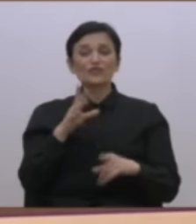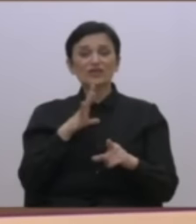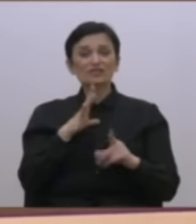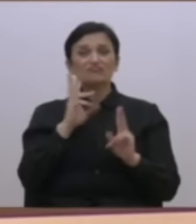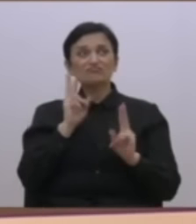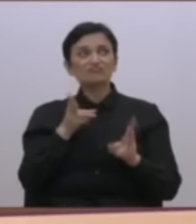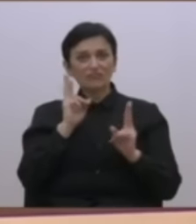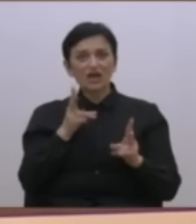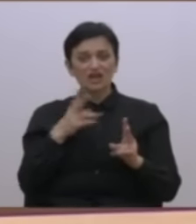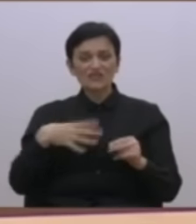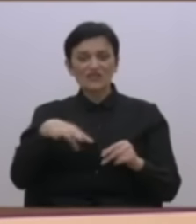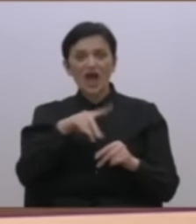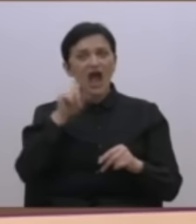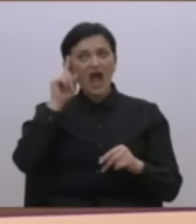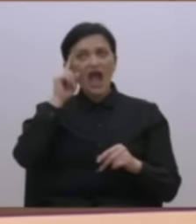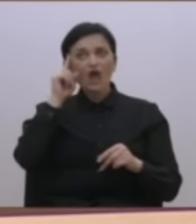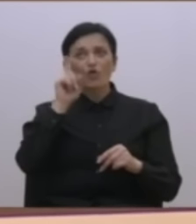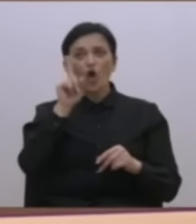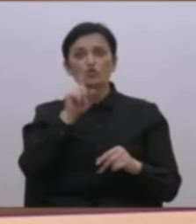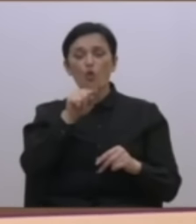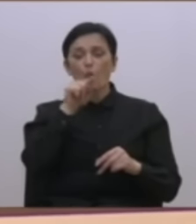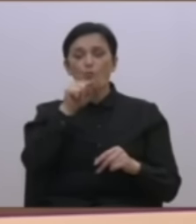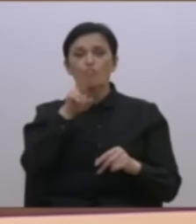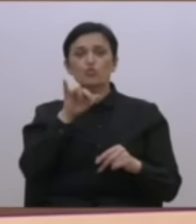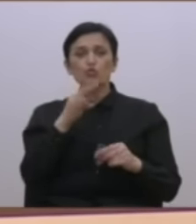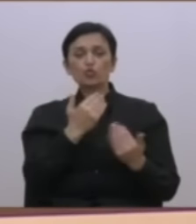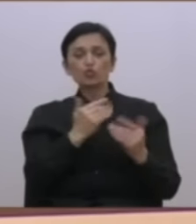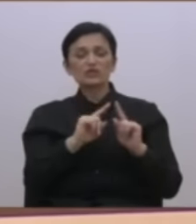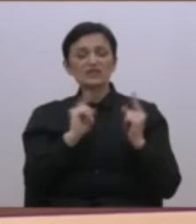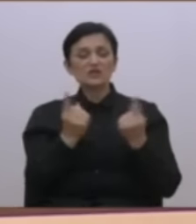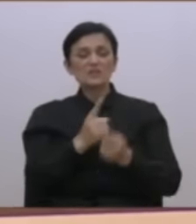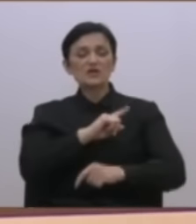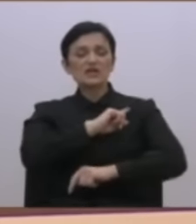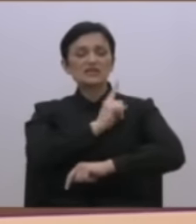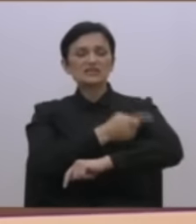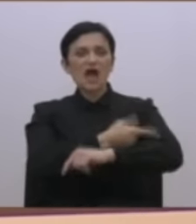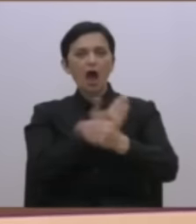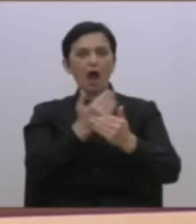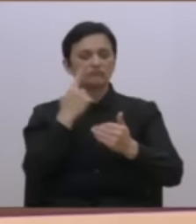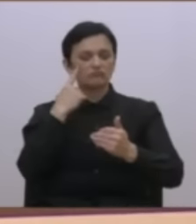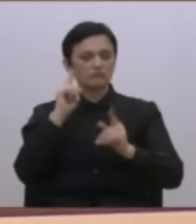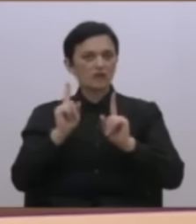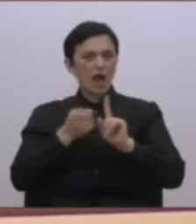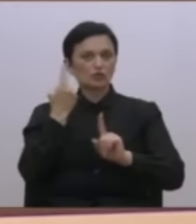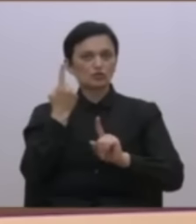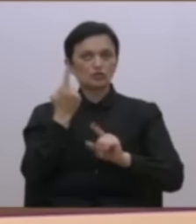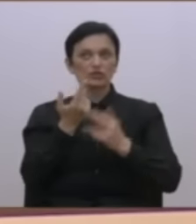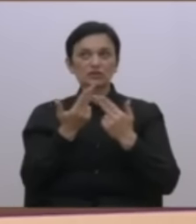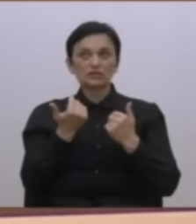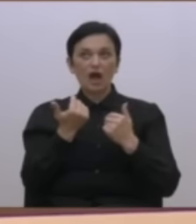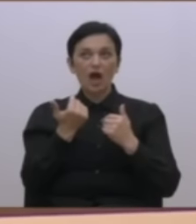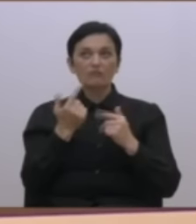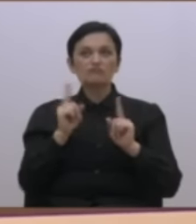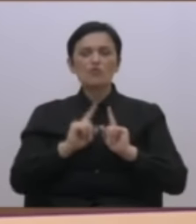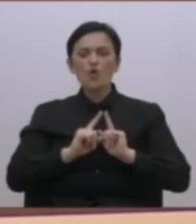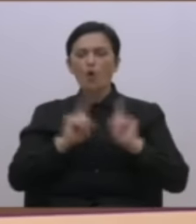da Egona Rom Ragats Putinisturi Praktsiis Khalkhis Zalis Ekskluzivuri da Ase Tvkat